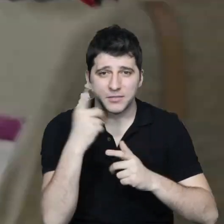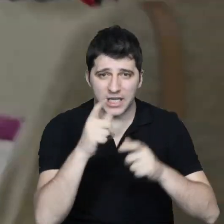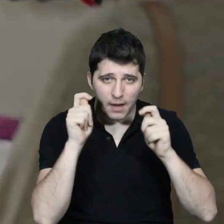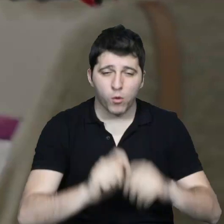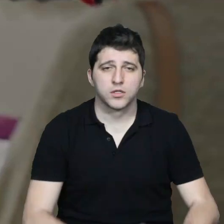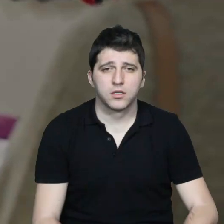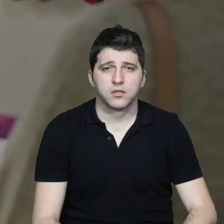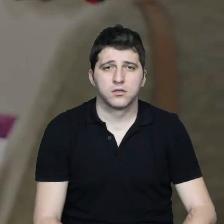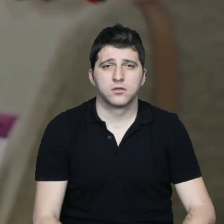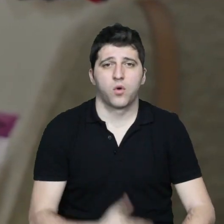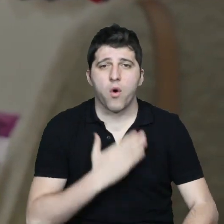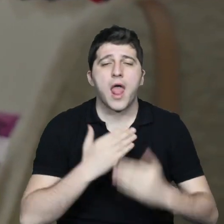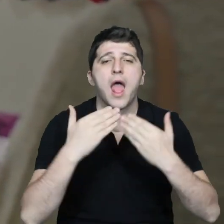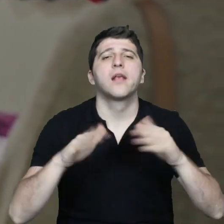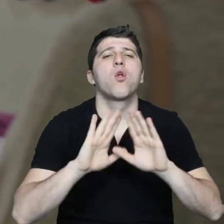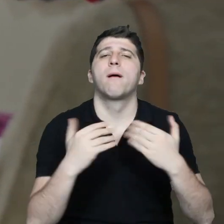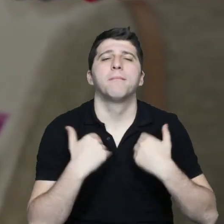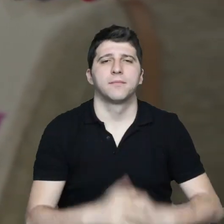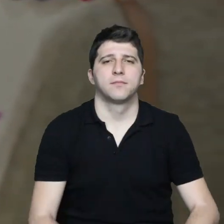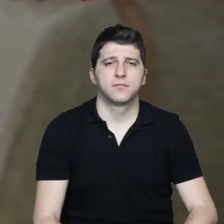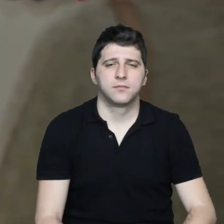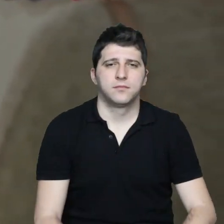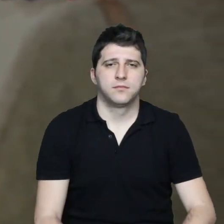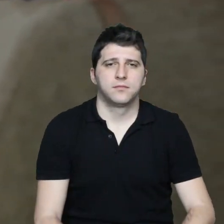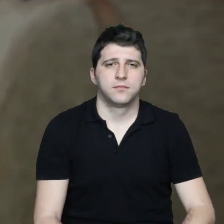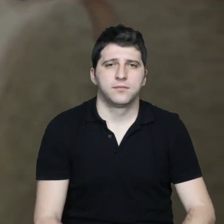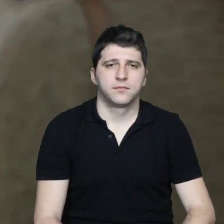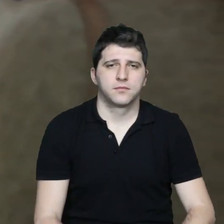yapıyorsa önünde de durma. Hem